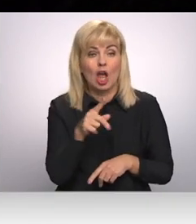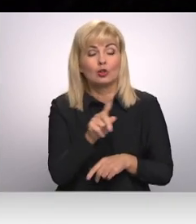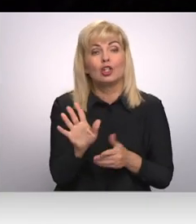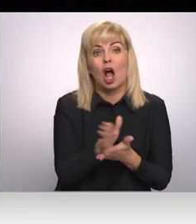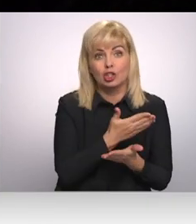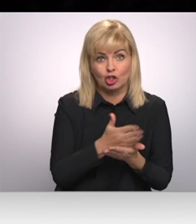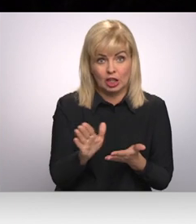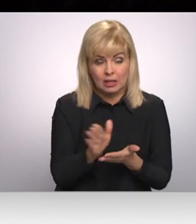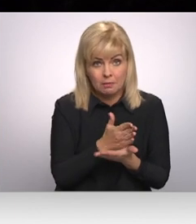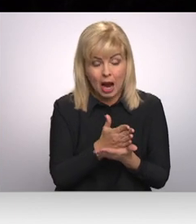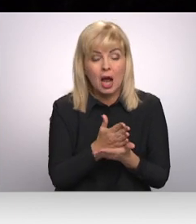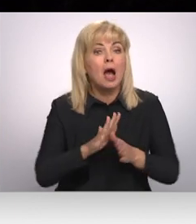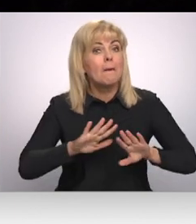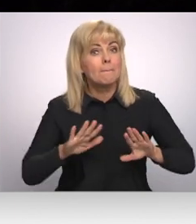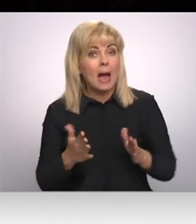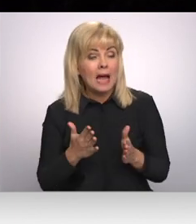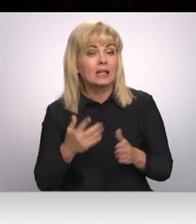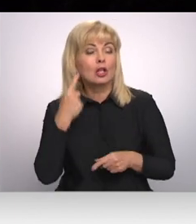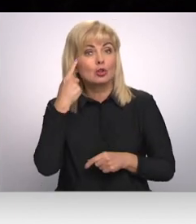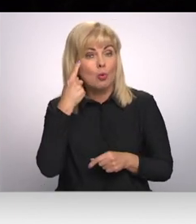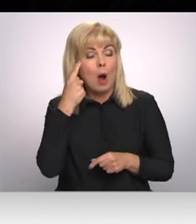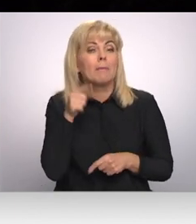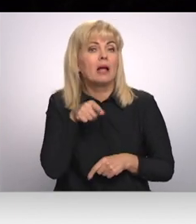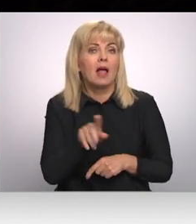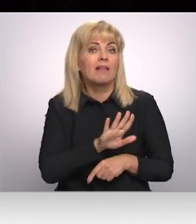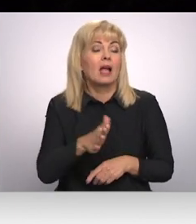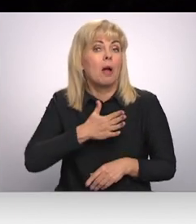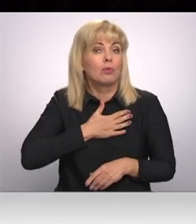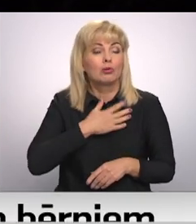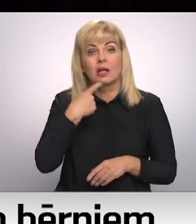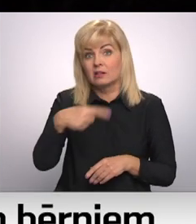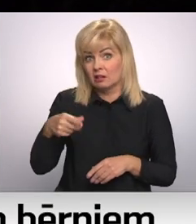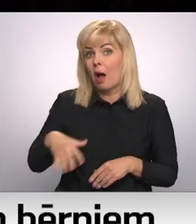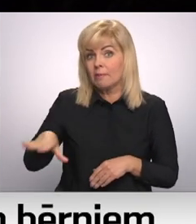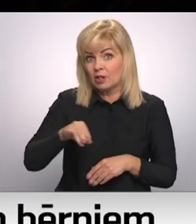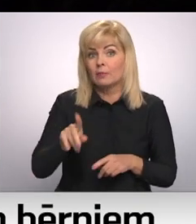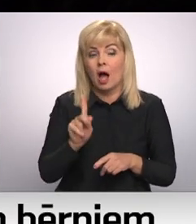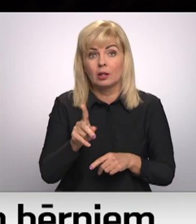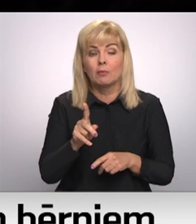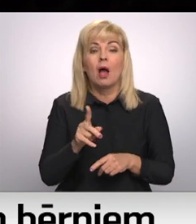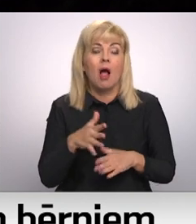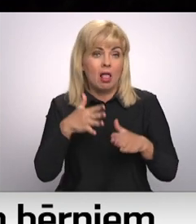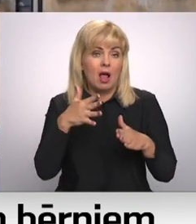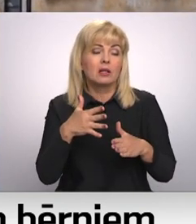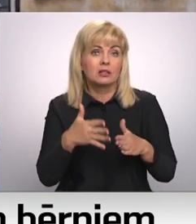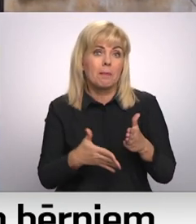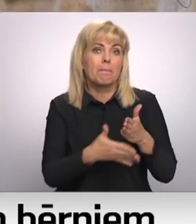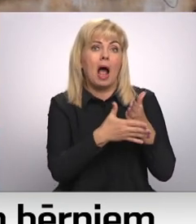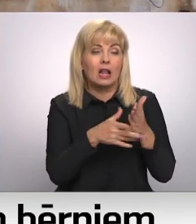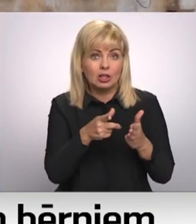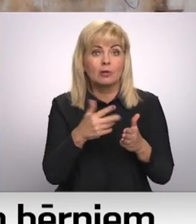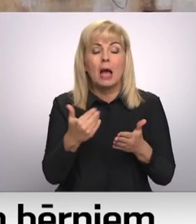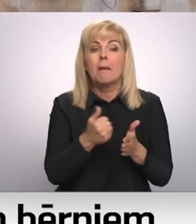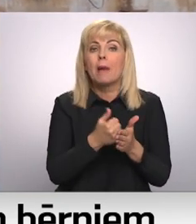Tā tomēr ir atšķirība. Tā kā es domāju, jā, tas ne tikai mums, bet daudzām citām ģimenēm arī būtu liels atspaids. Jā. Jauno